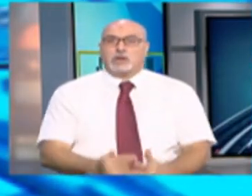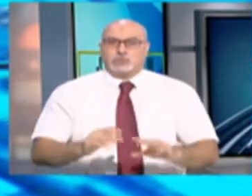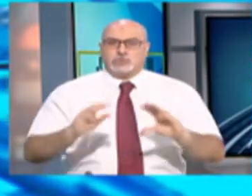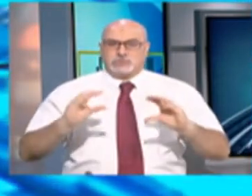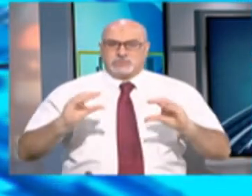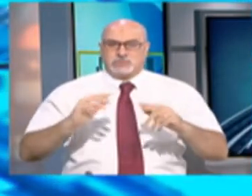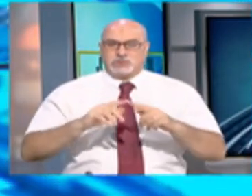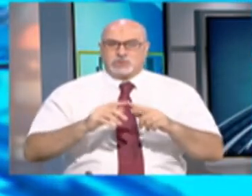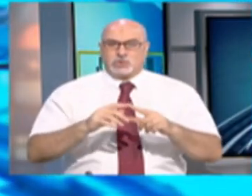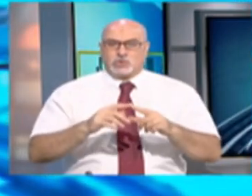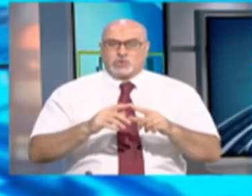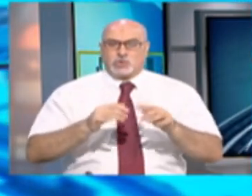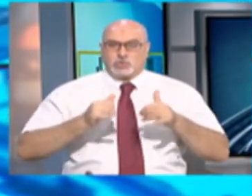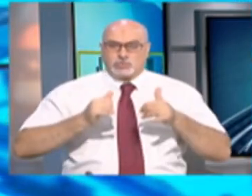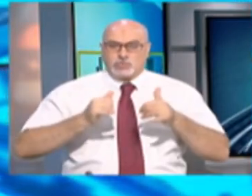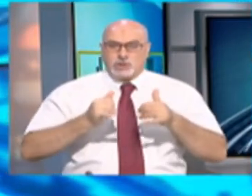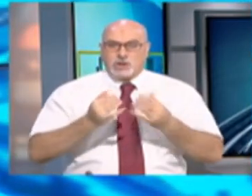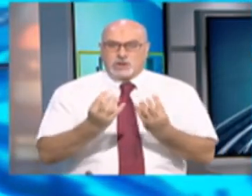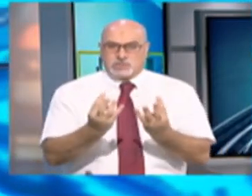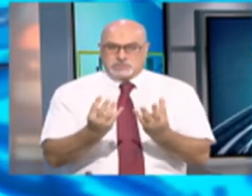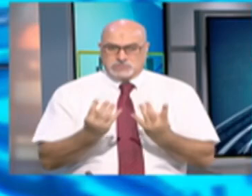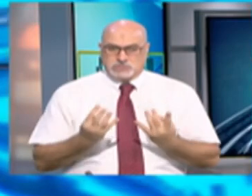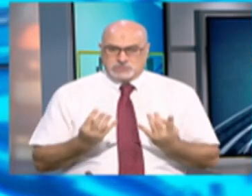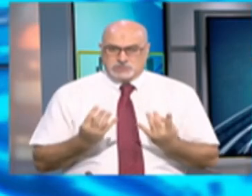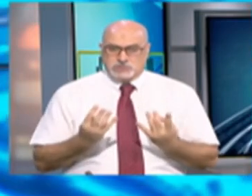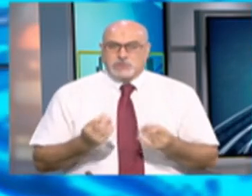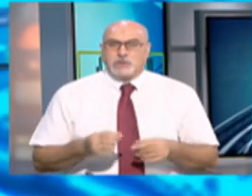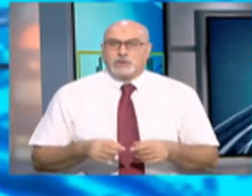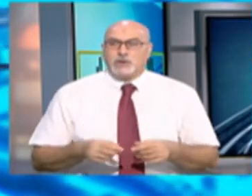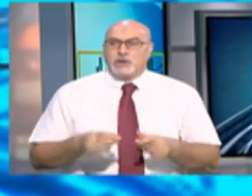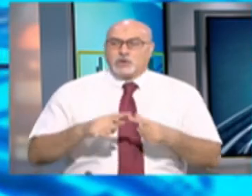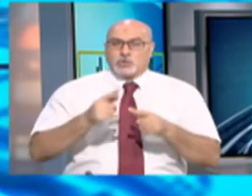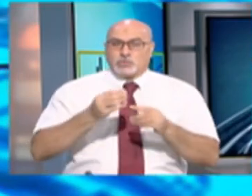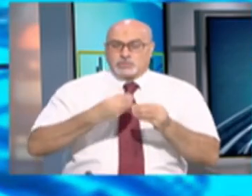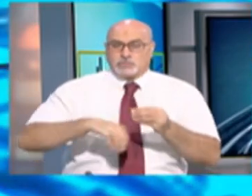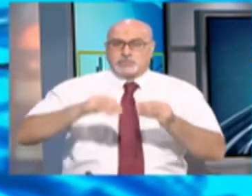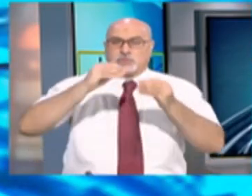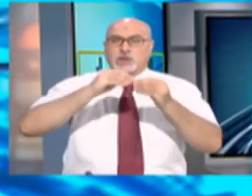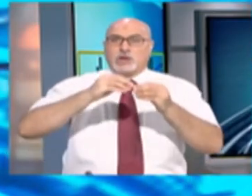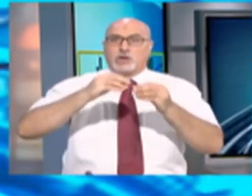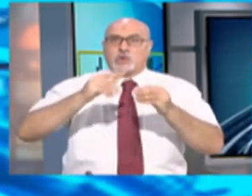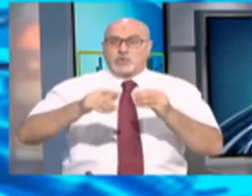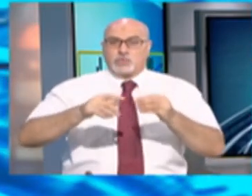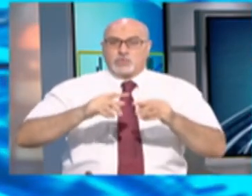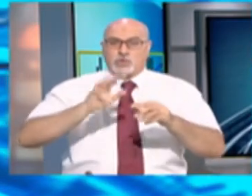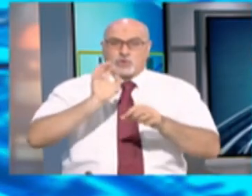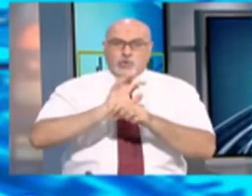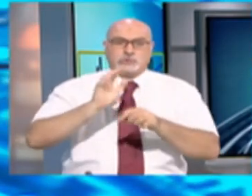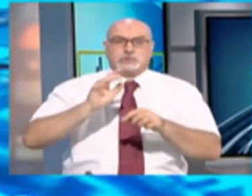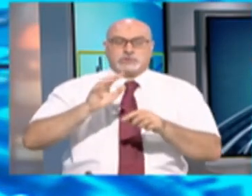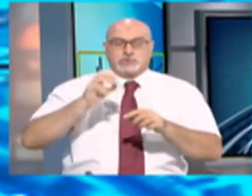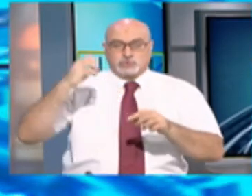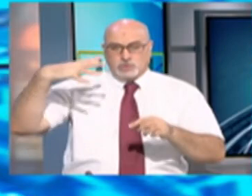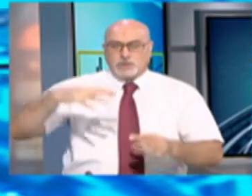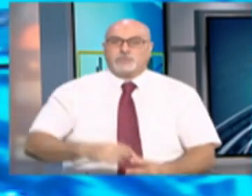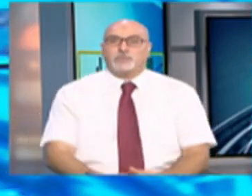مغطاة بالعشب الطبيعي المقوى بالألياف الاصطناعية للرفع من قدرة المقاومة ضد التلف،